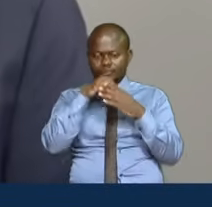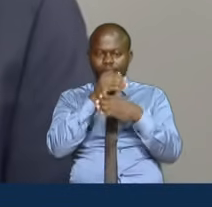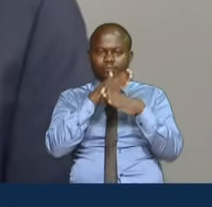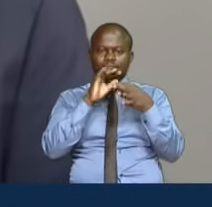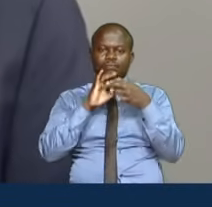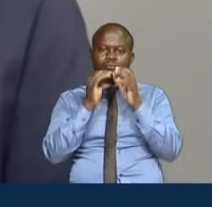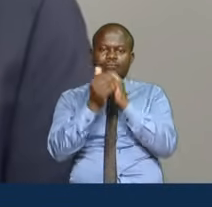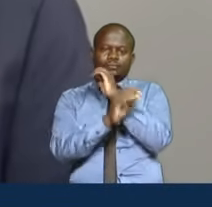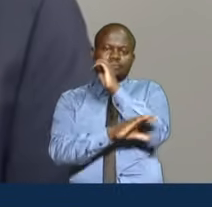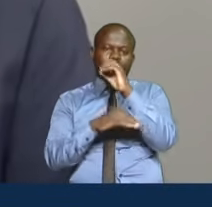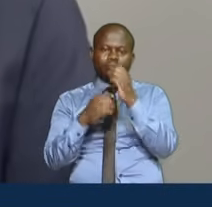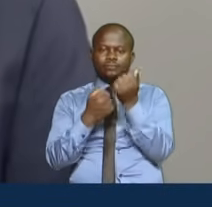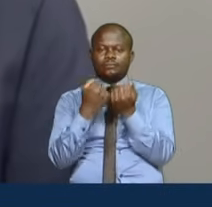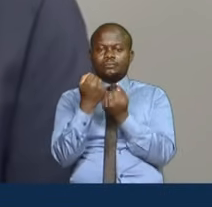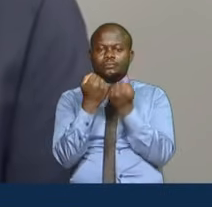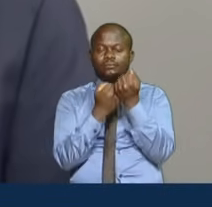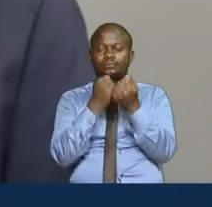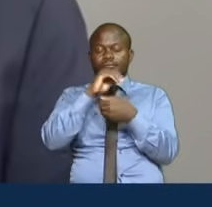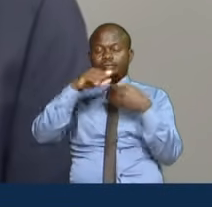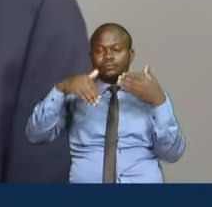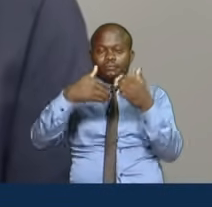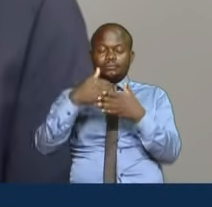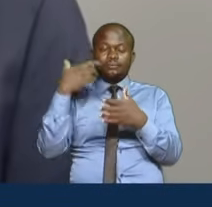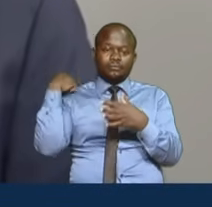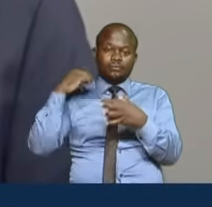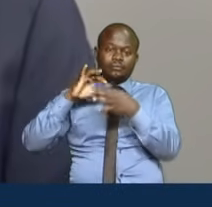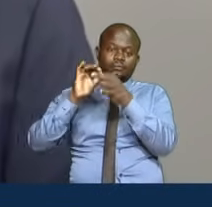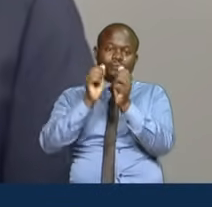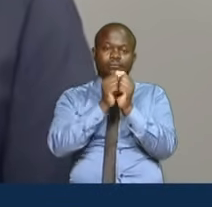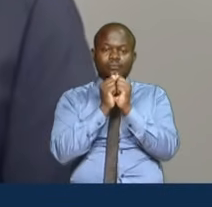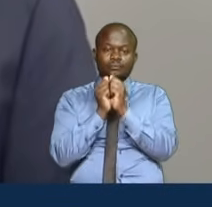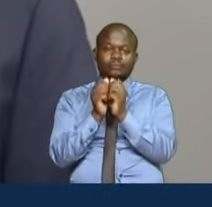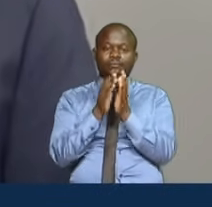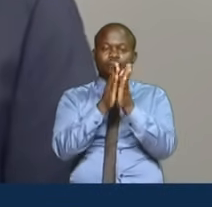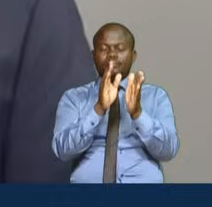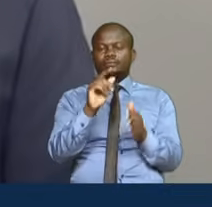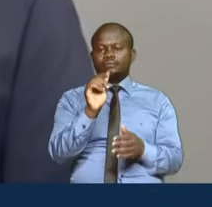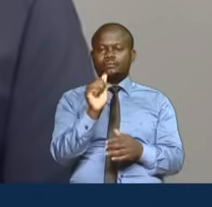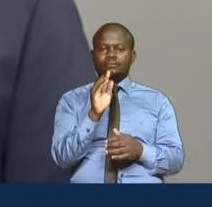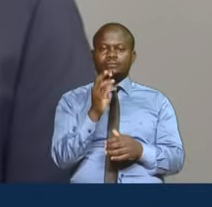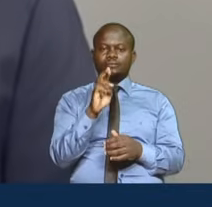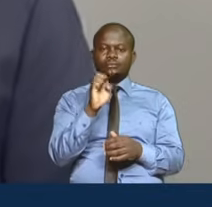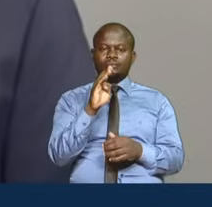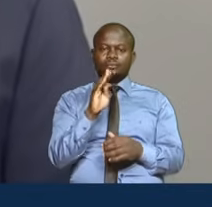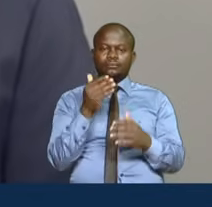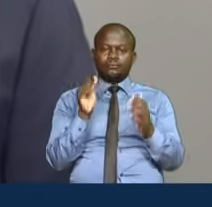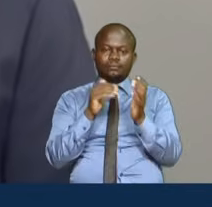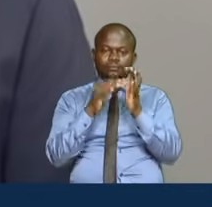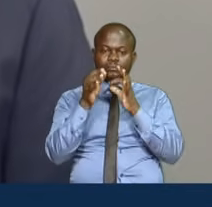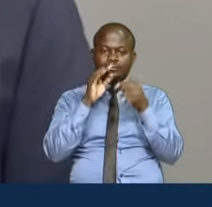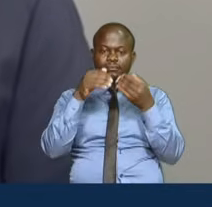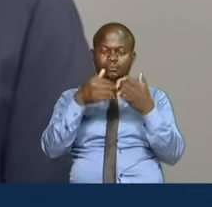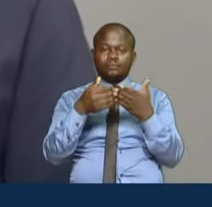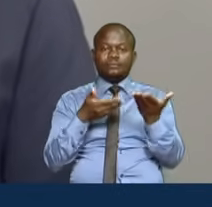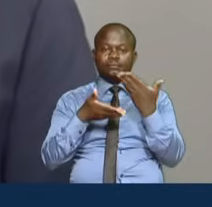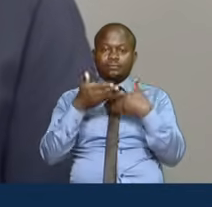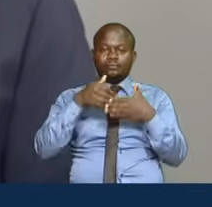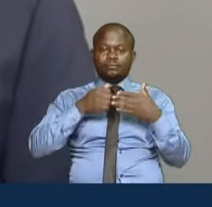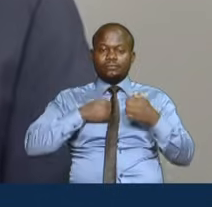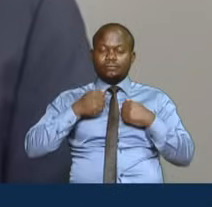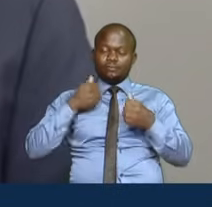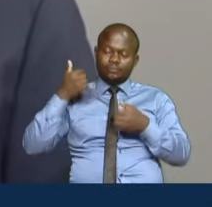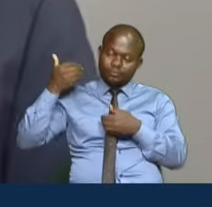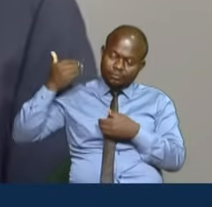y'Ububanyi n'Amahanga n'Ubutwererane ushinzwe ubufatanye n'akarere, Retired General James Kabarebe, yanagarutse ku rugendo rw'u Rwanda mu myaka 30